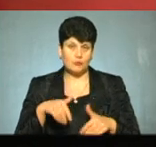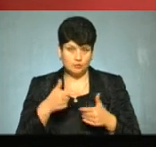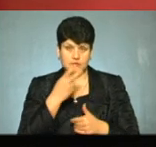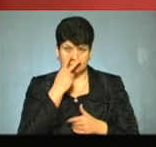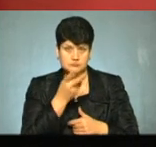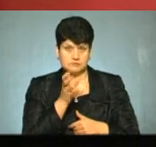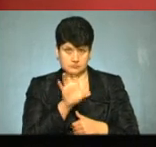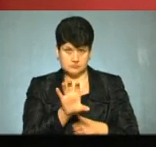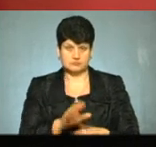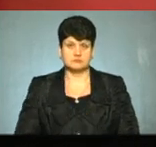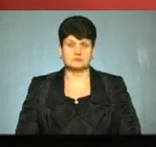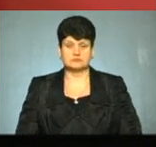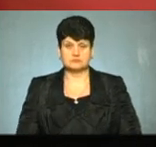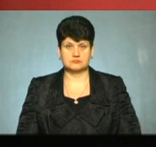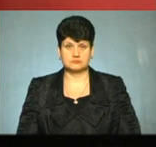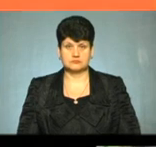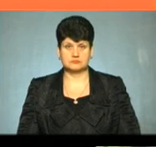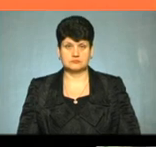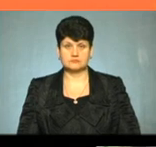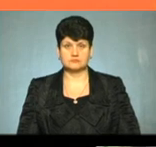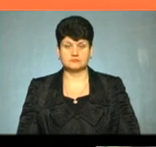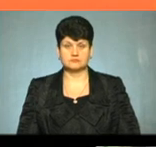пригадати, що на ній було сказано.